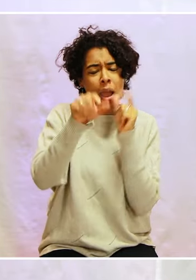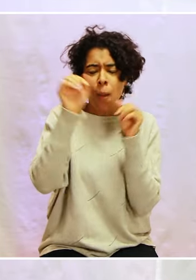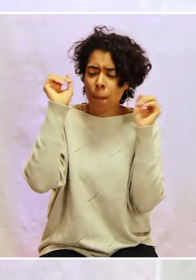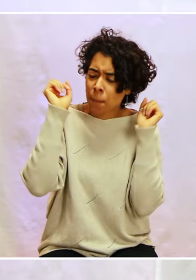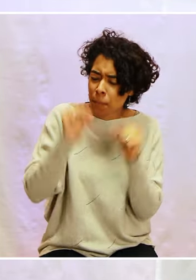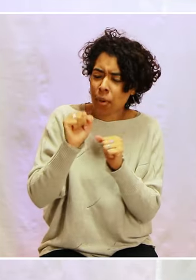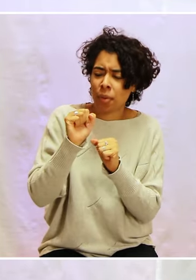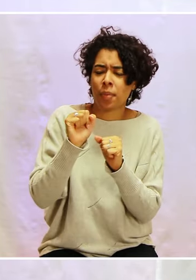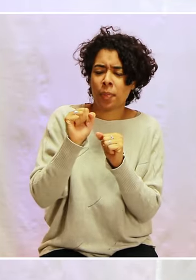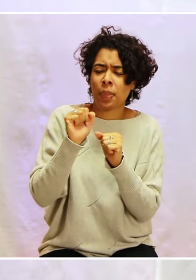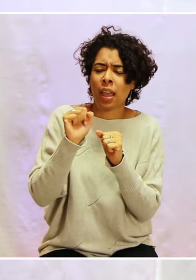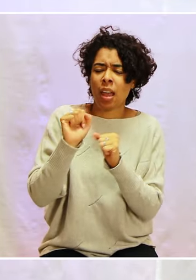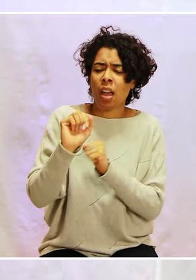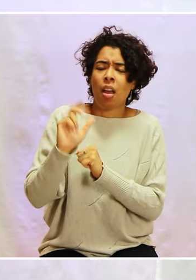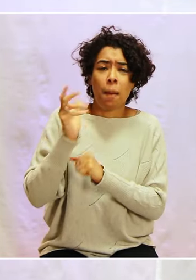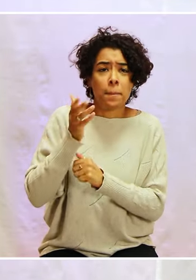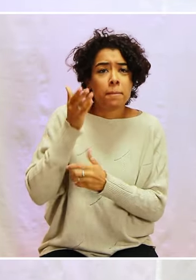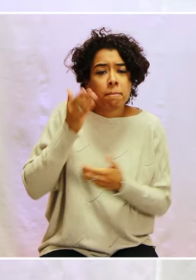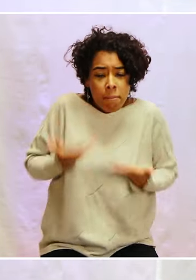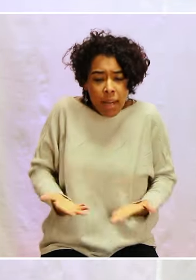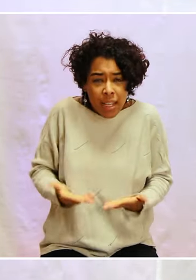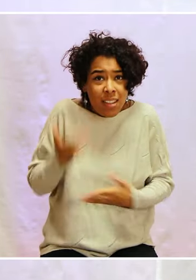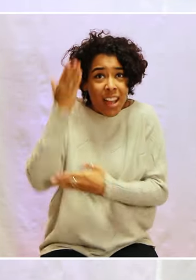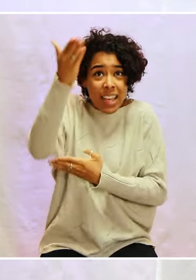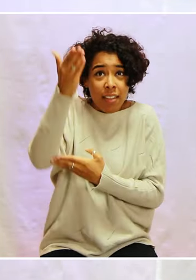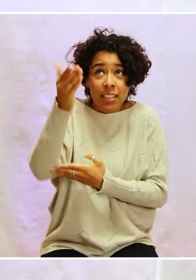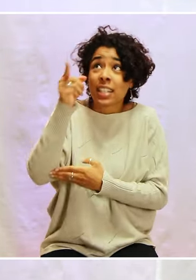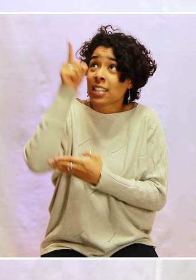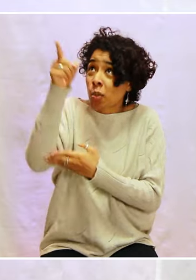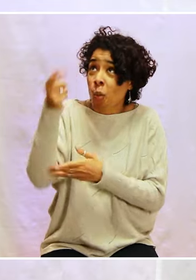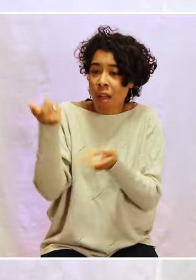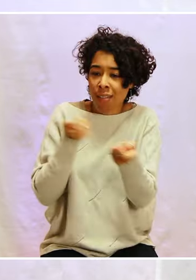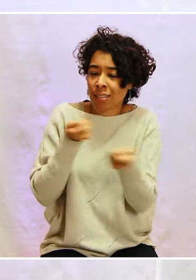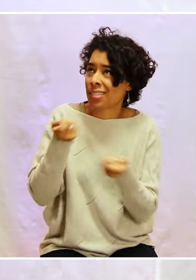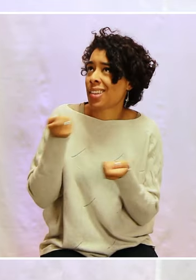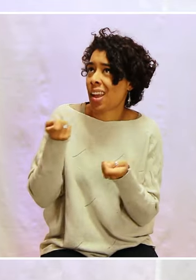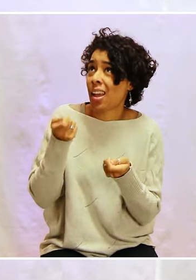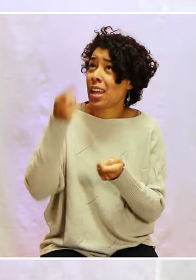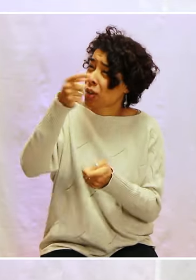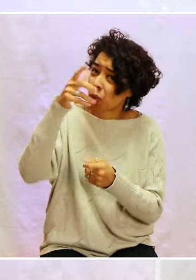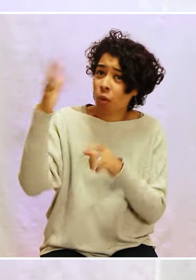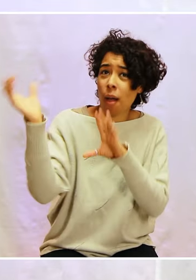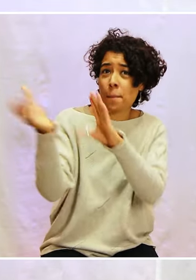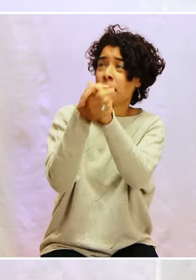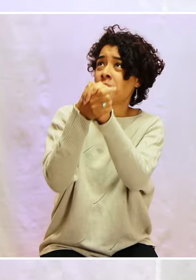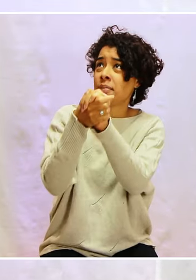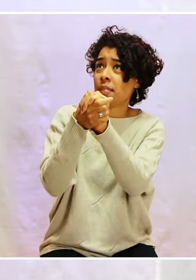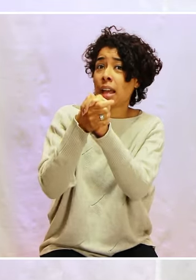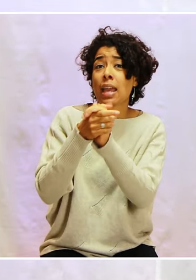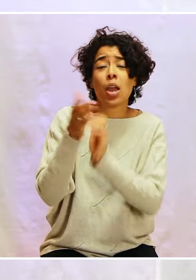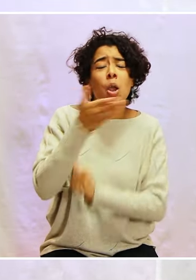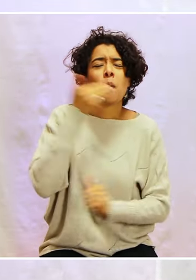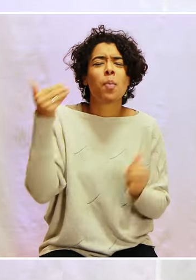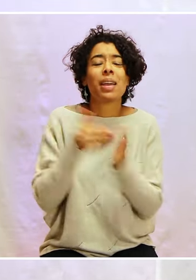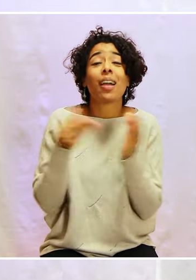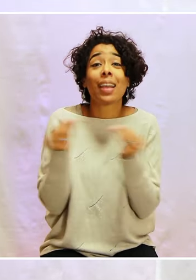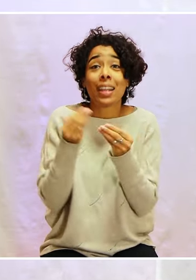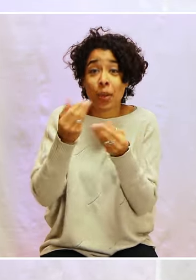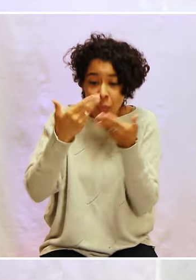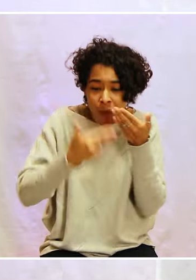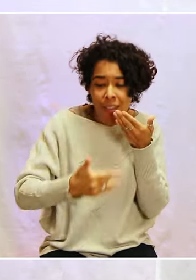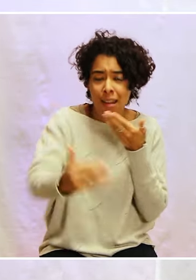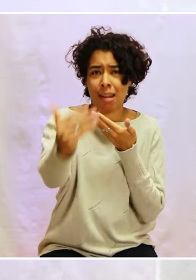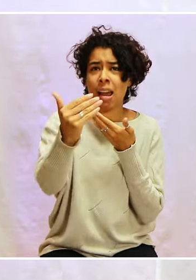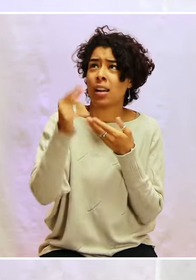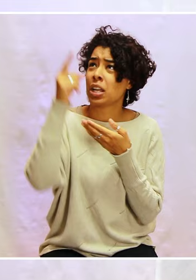voir Seigneur que leur présent et leur avenir est en toi et que tu les tiens par la main que Seigneur mon Dieu le meilleur est devant eux que ce chemin est